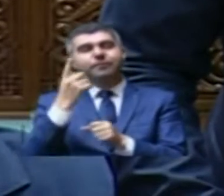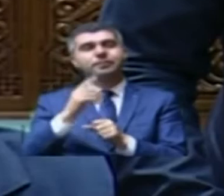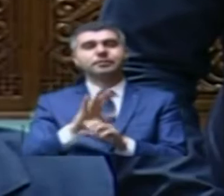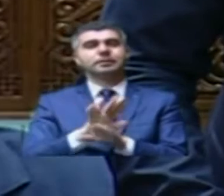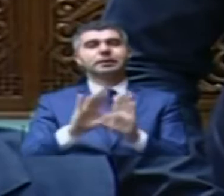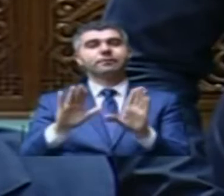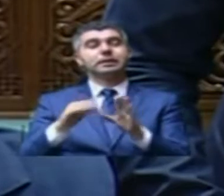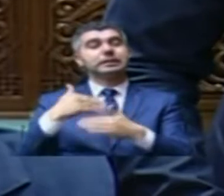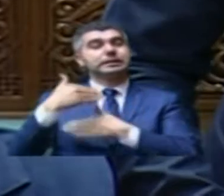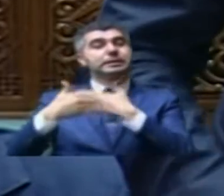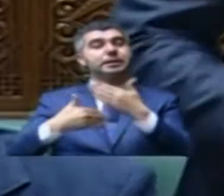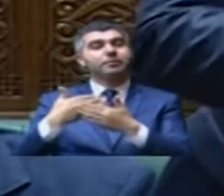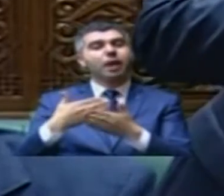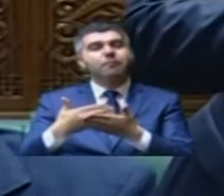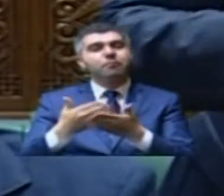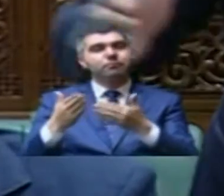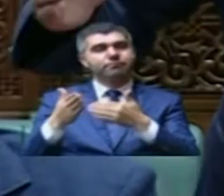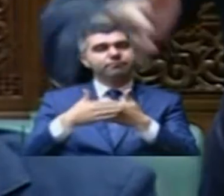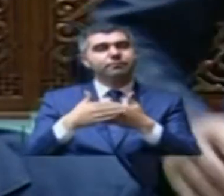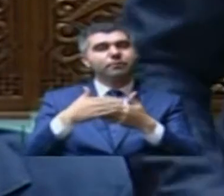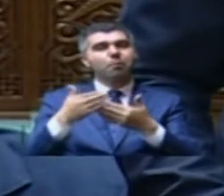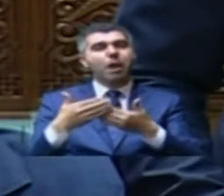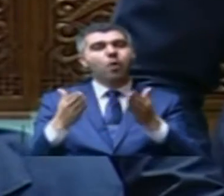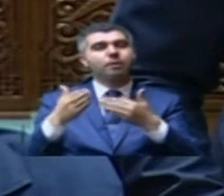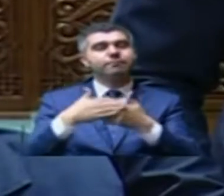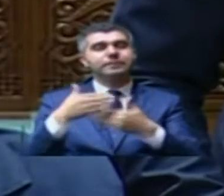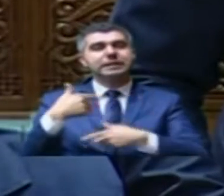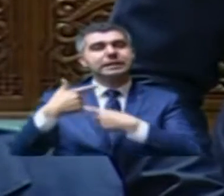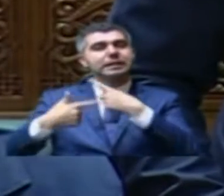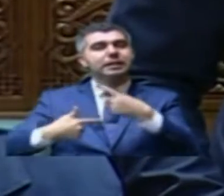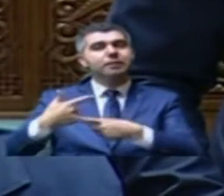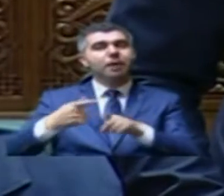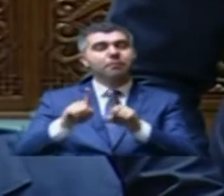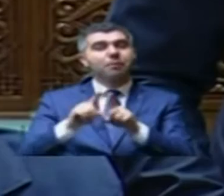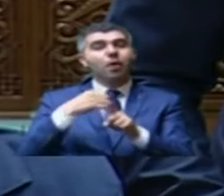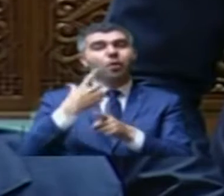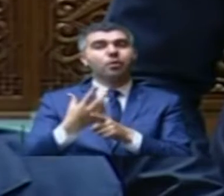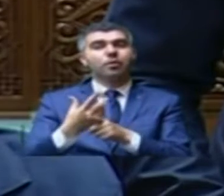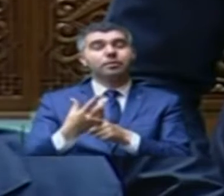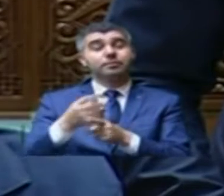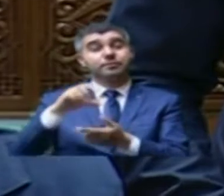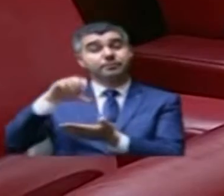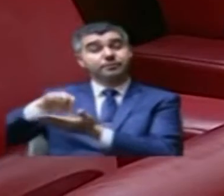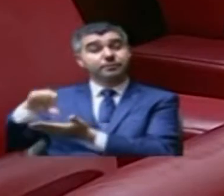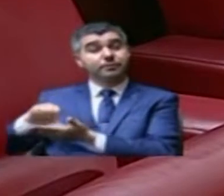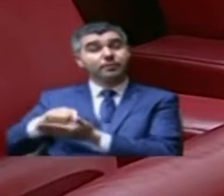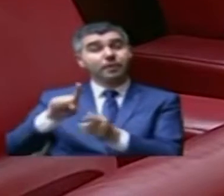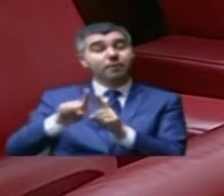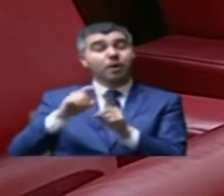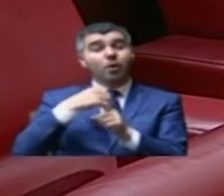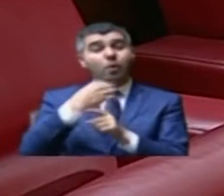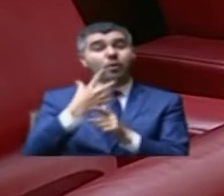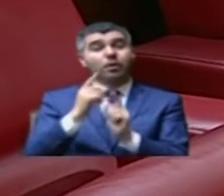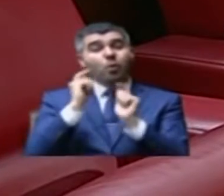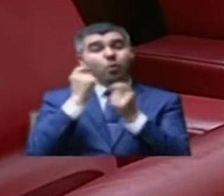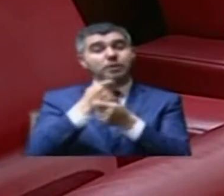بهذه المناطق. اضف الى ذلك ان واحد العدد من الاقاليم، ثلثي الاقاليم الموجوده في المنطقه الشرقيه هي